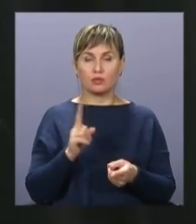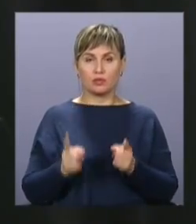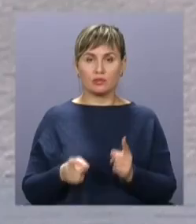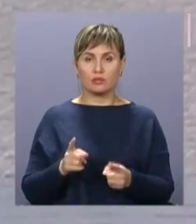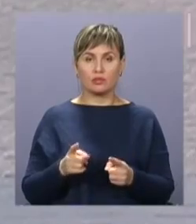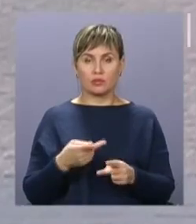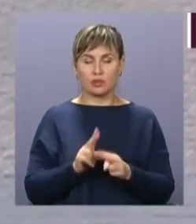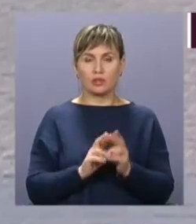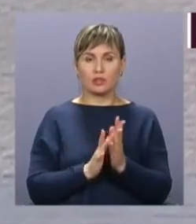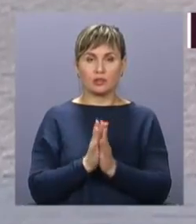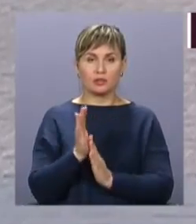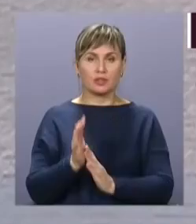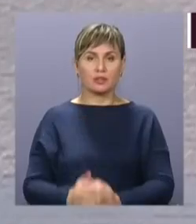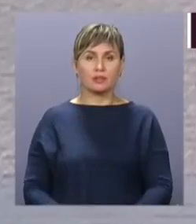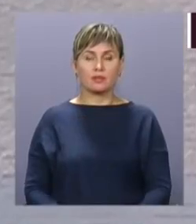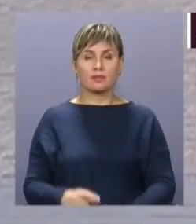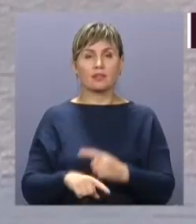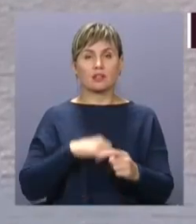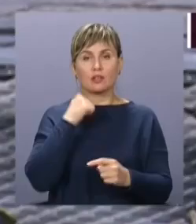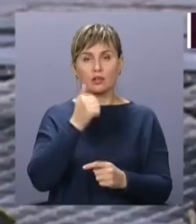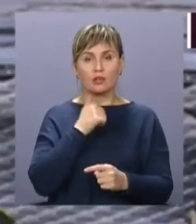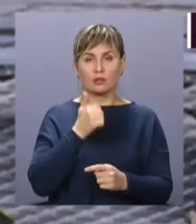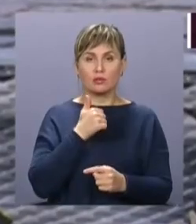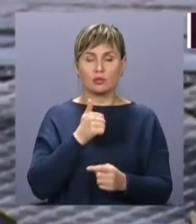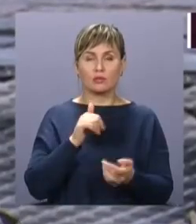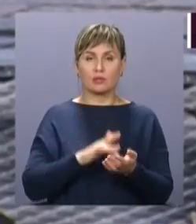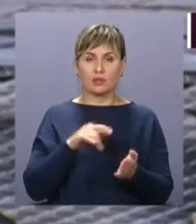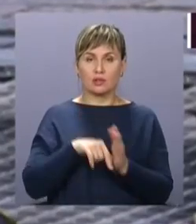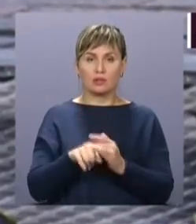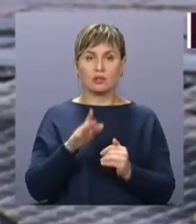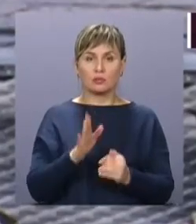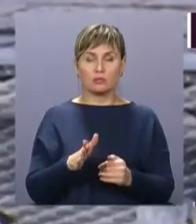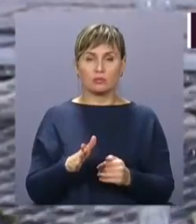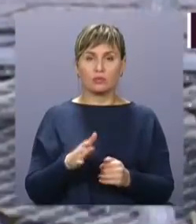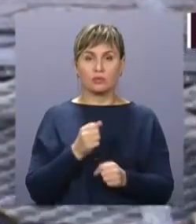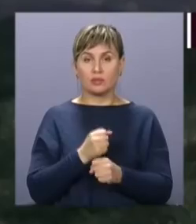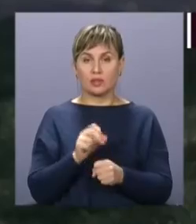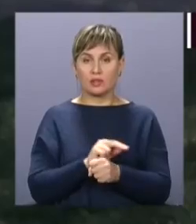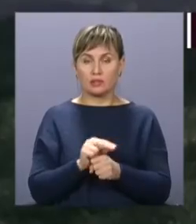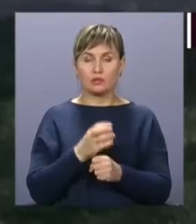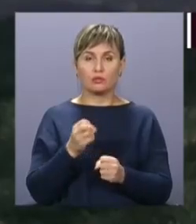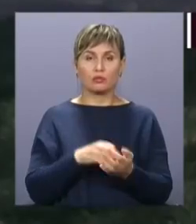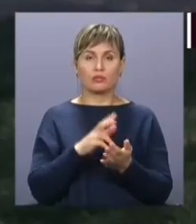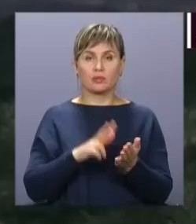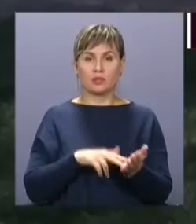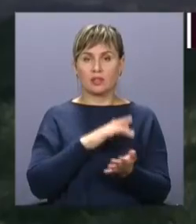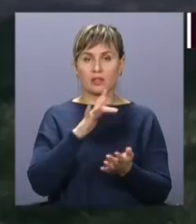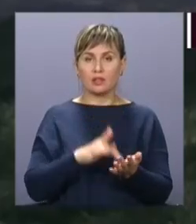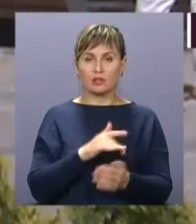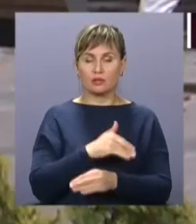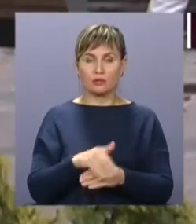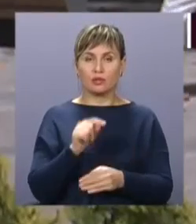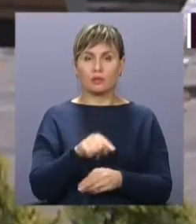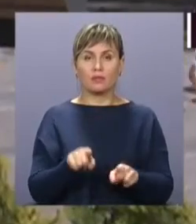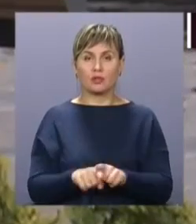там растет. В следующем году, по данным Центра урбанистики, будет отреставрировано еще 18 городских улиц. Там